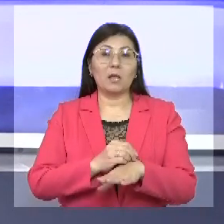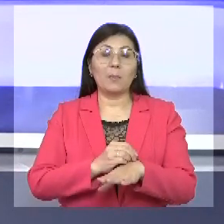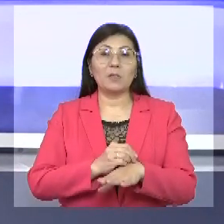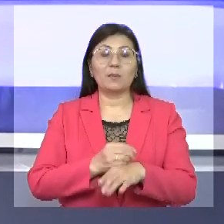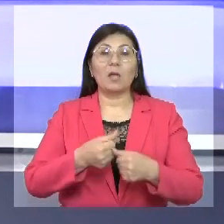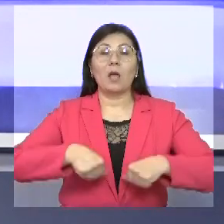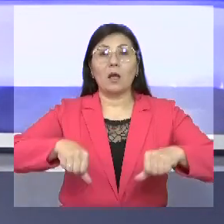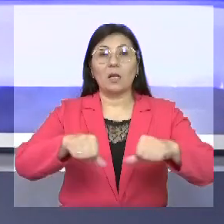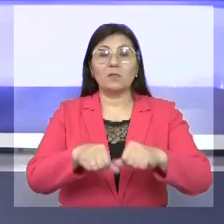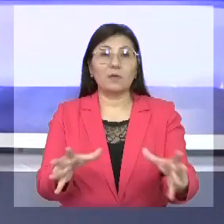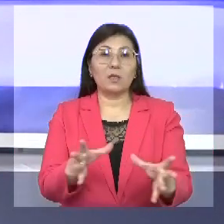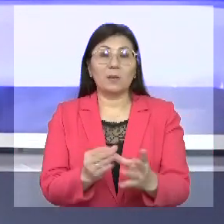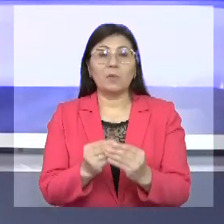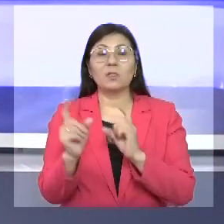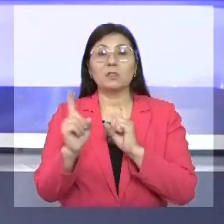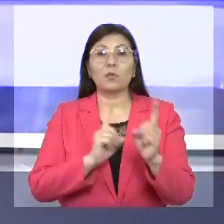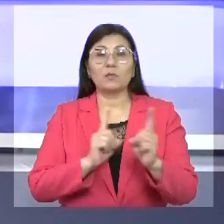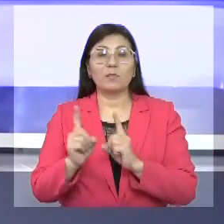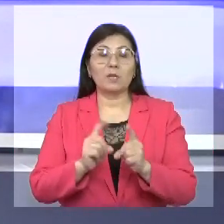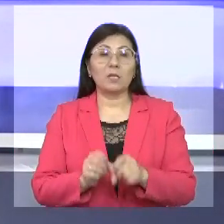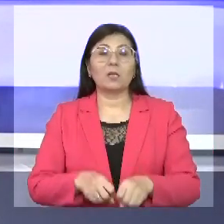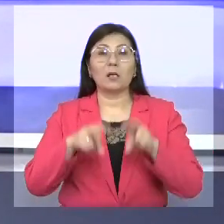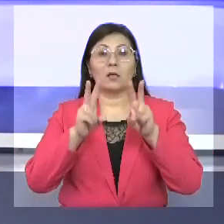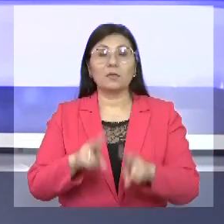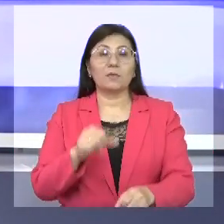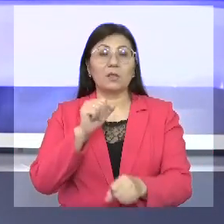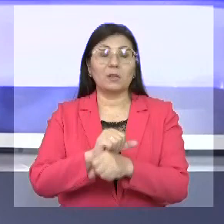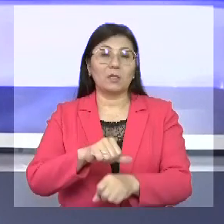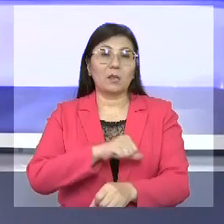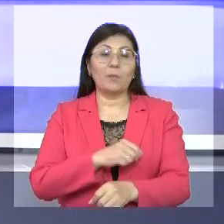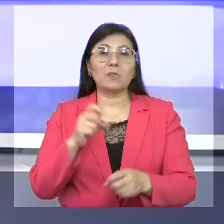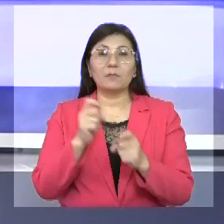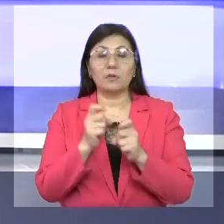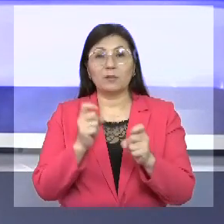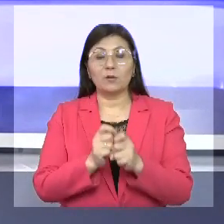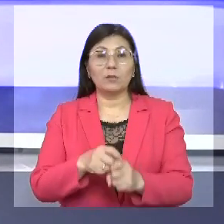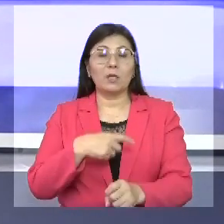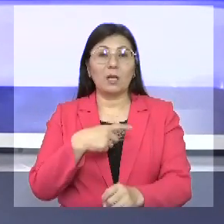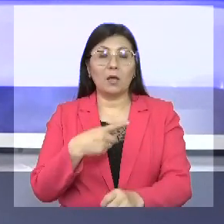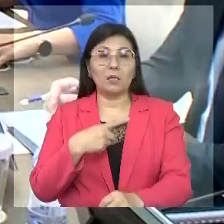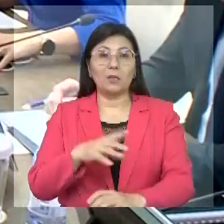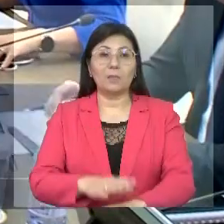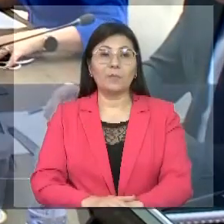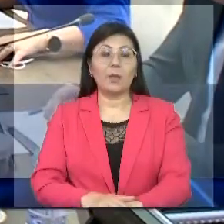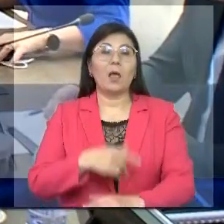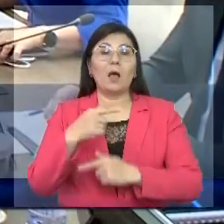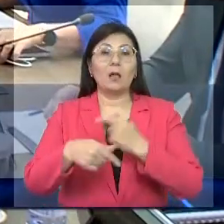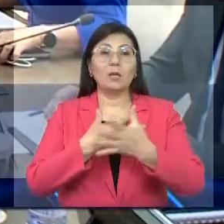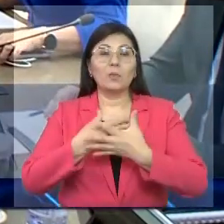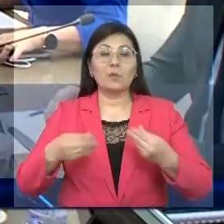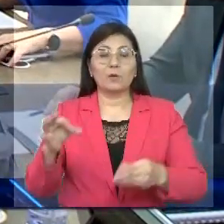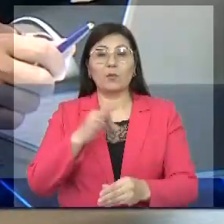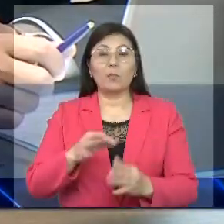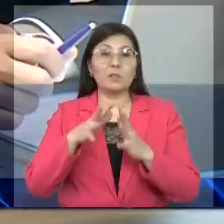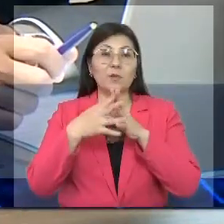ведомствоаралық комиссиялардың бірлескен отырысында қылмысты болдырмау, есірткімен күрес жолында айтылды. Алдағы көктемде облыстың